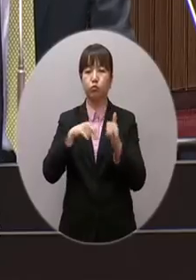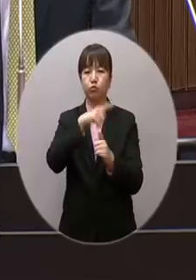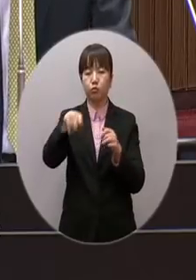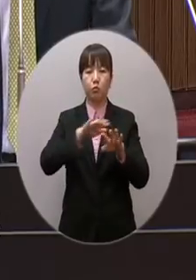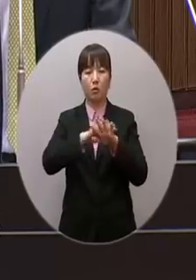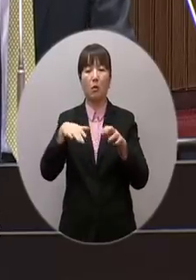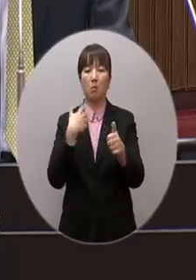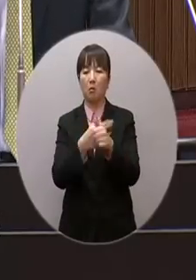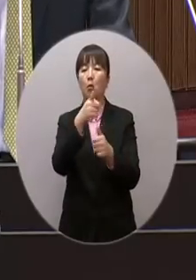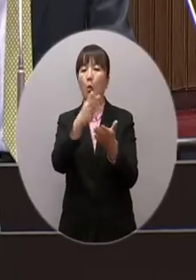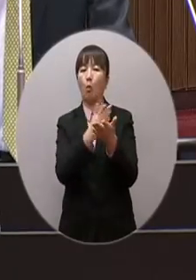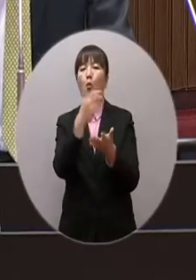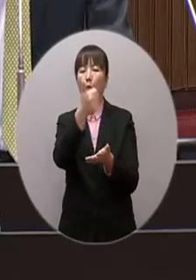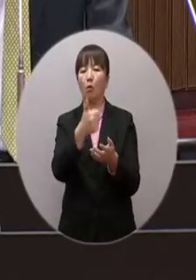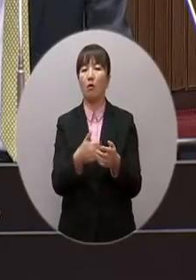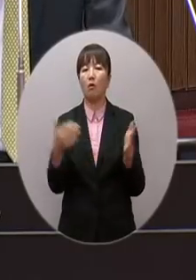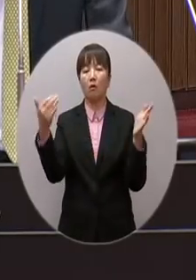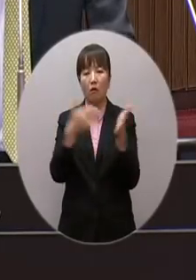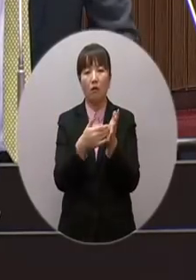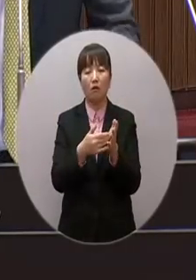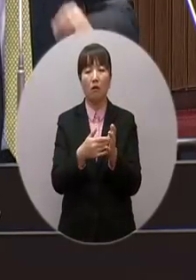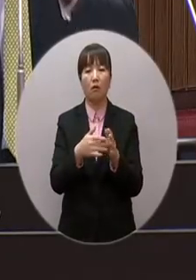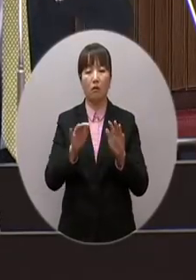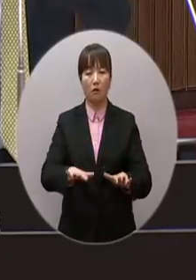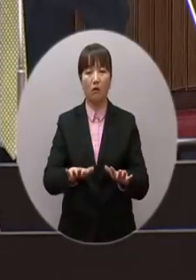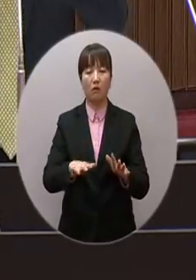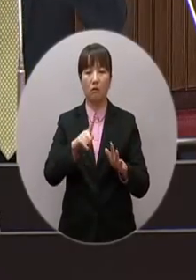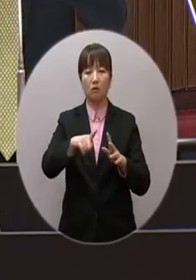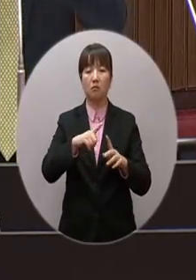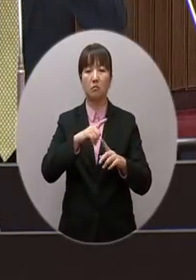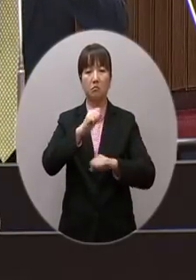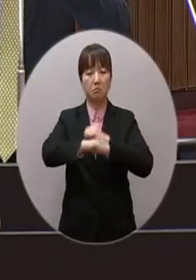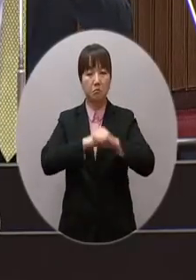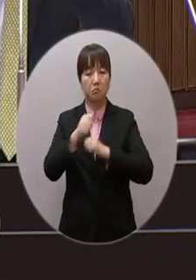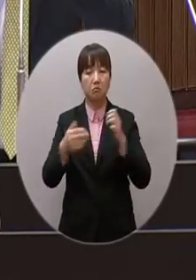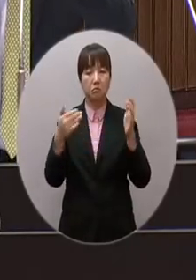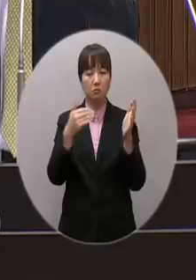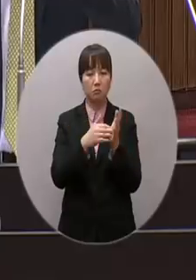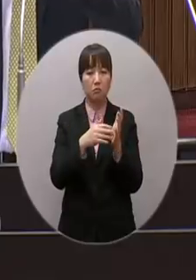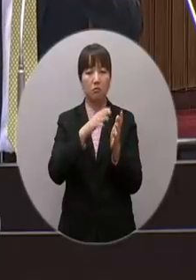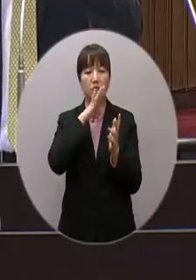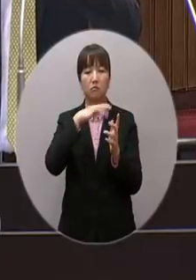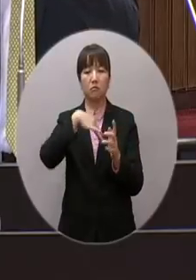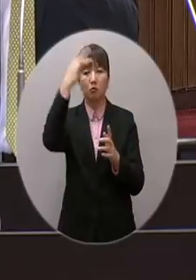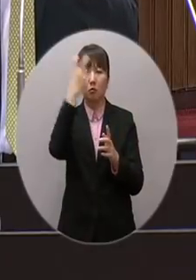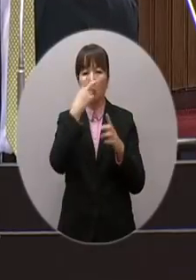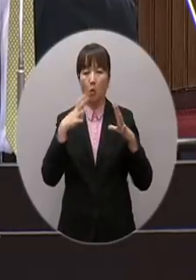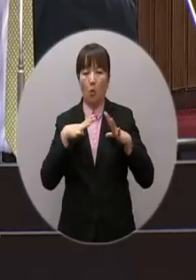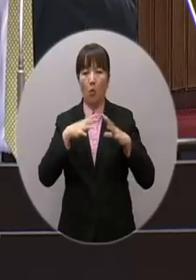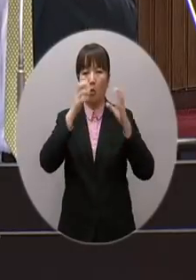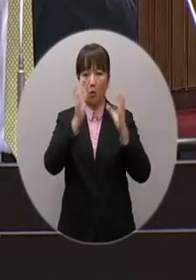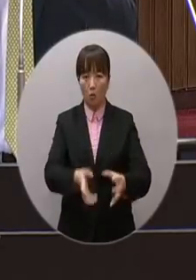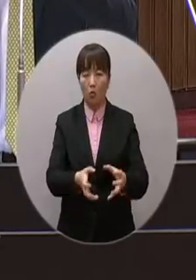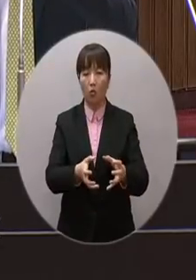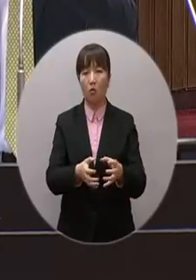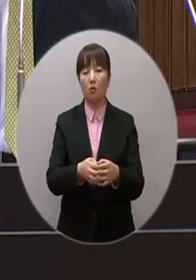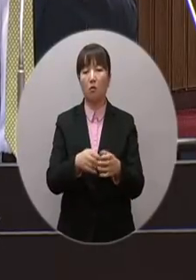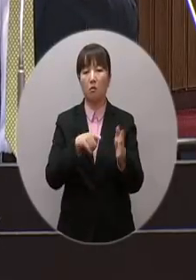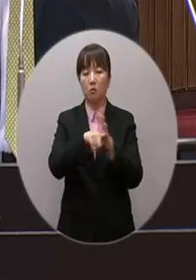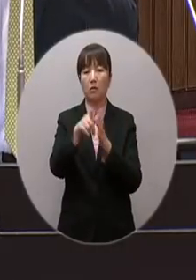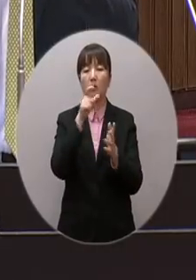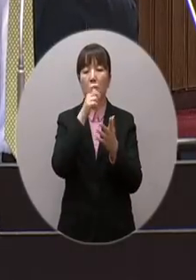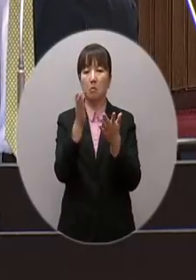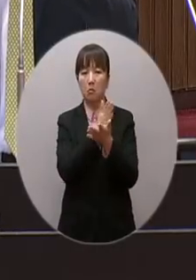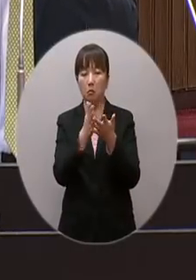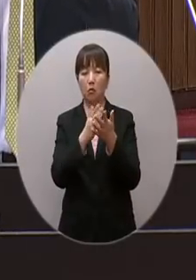都会给予高度的评价。但是这个行动在各个高检署成立了所谓评